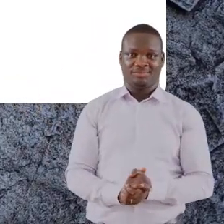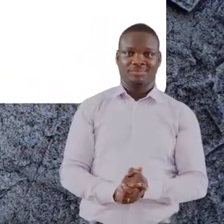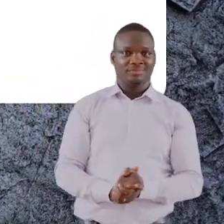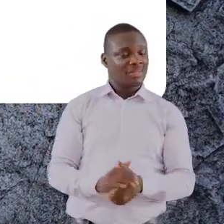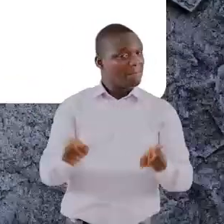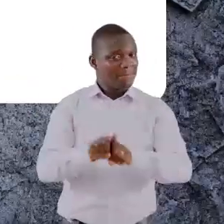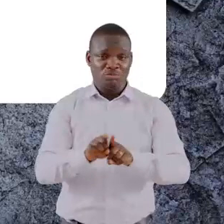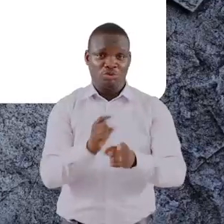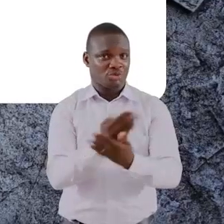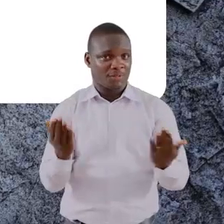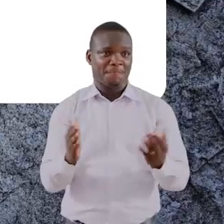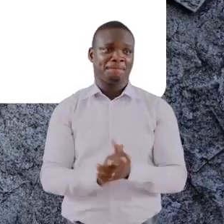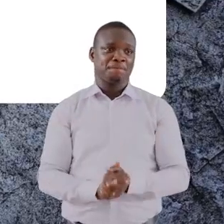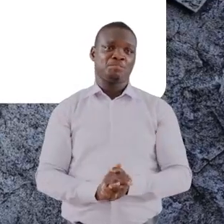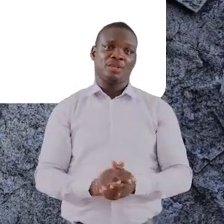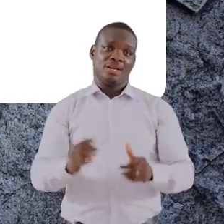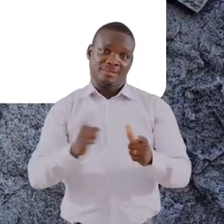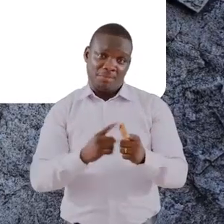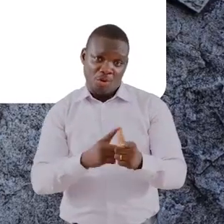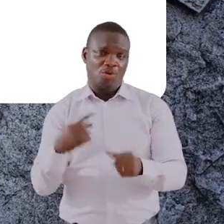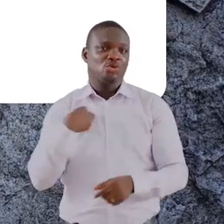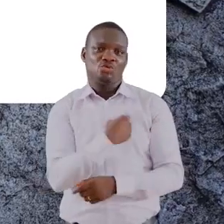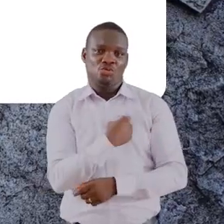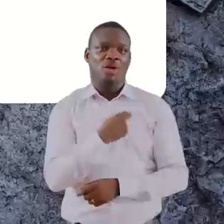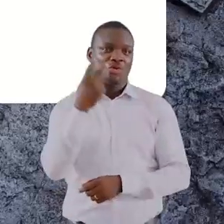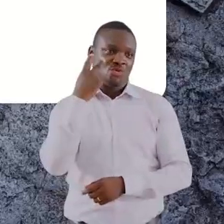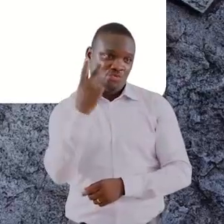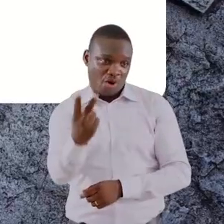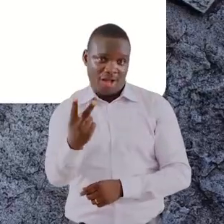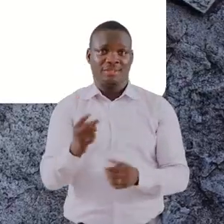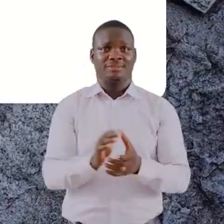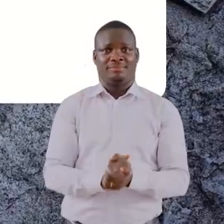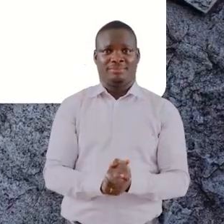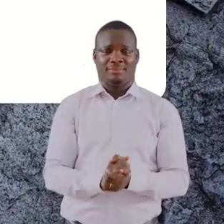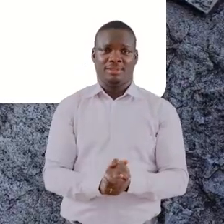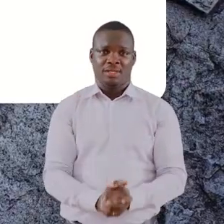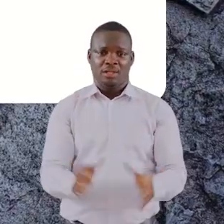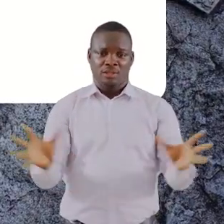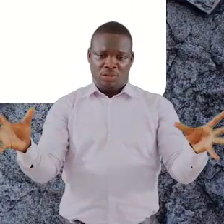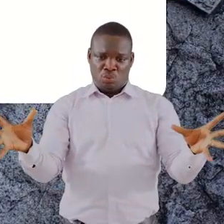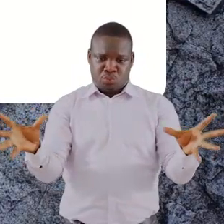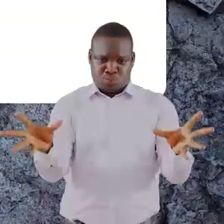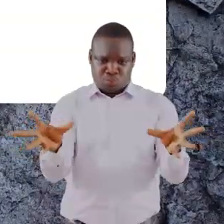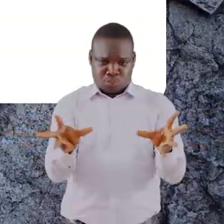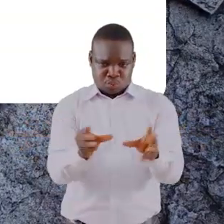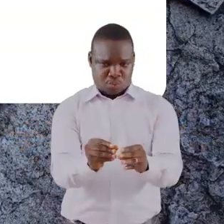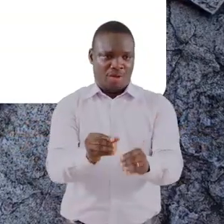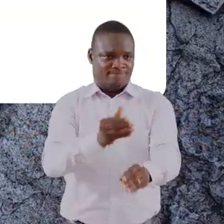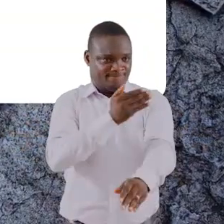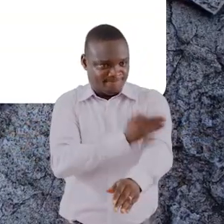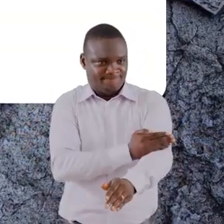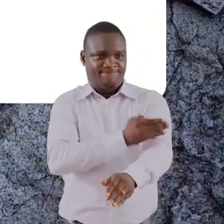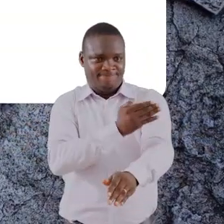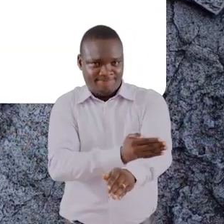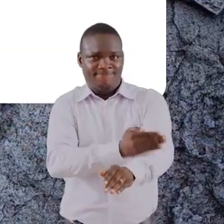roches sédimentaires. Ainsi, le mécanisme est le suivant. On a, dans une première